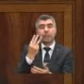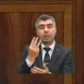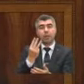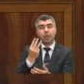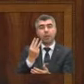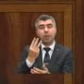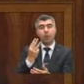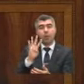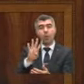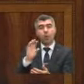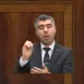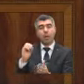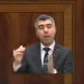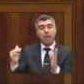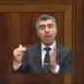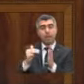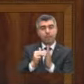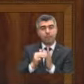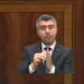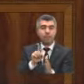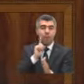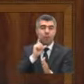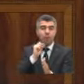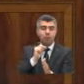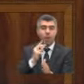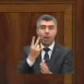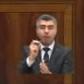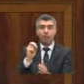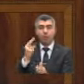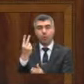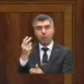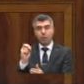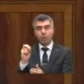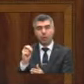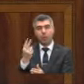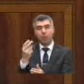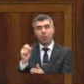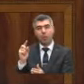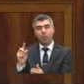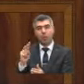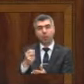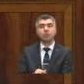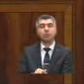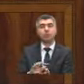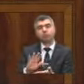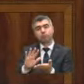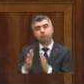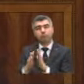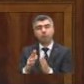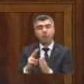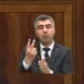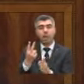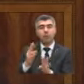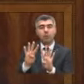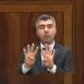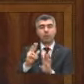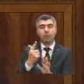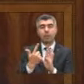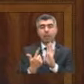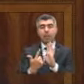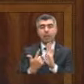334,000 تلميذة وتلميذ سنة 2020-2021، منهم تقريبا 278,000